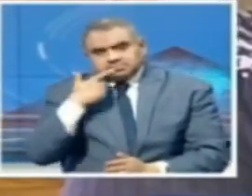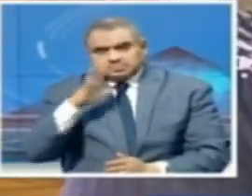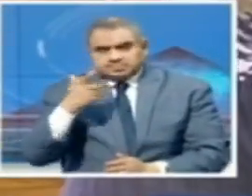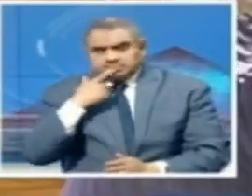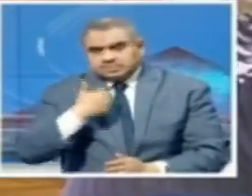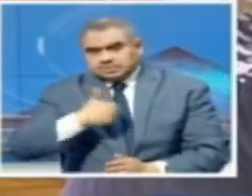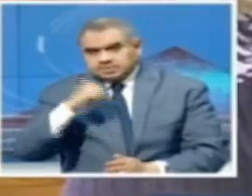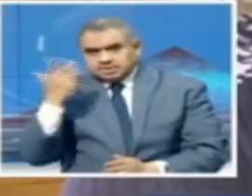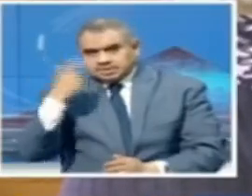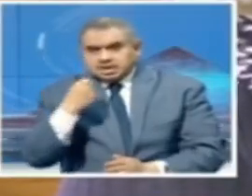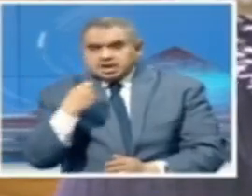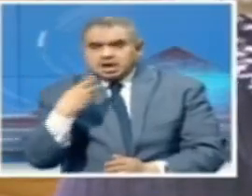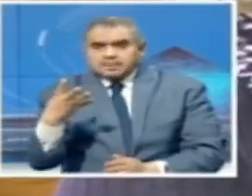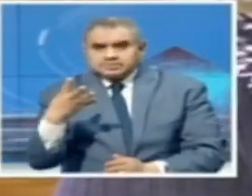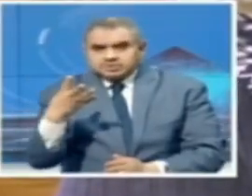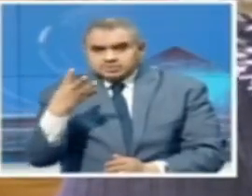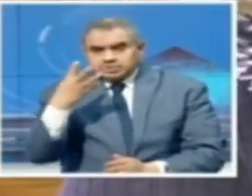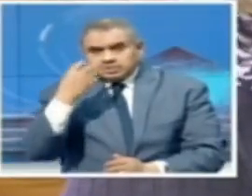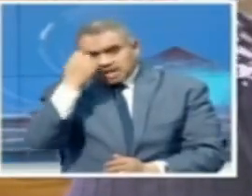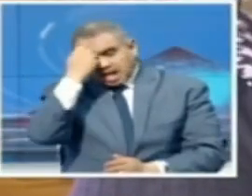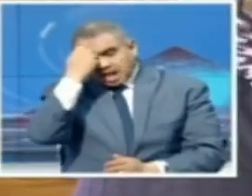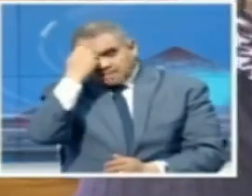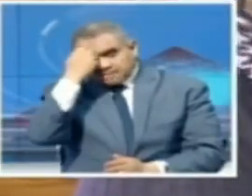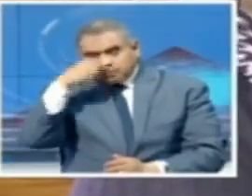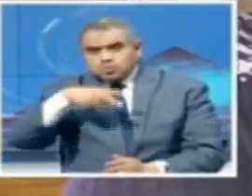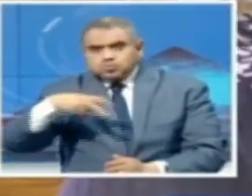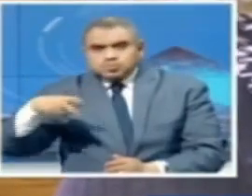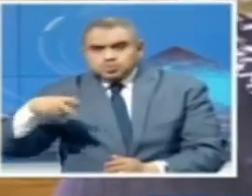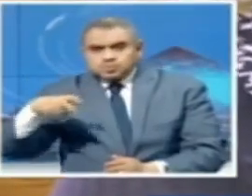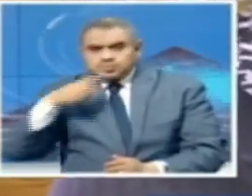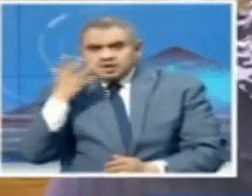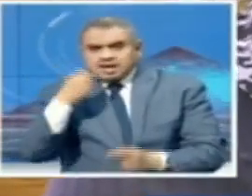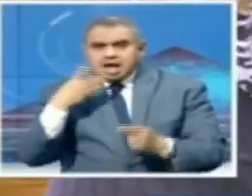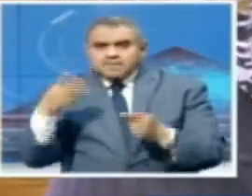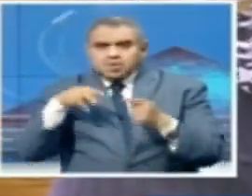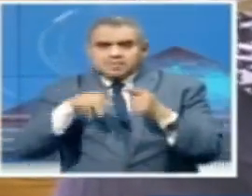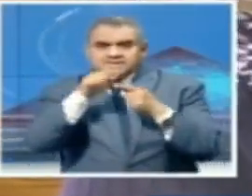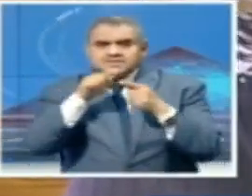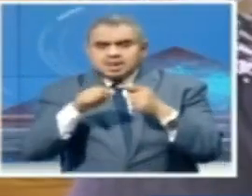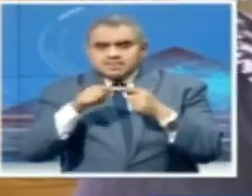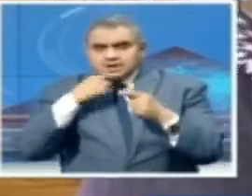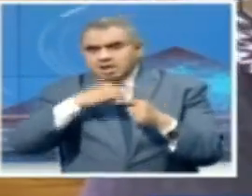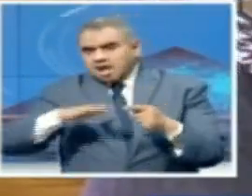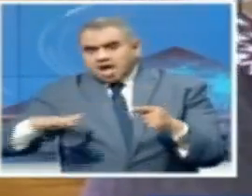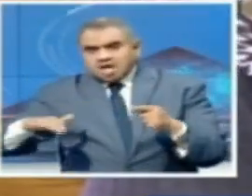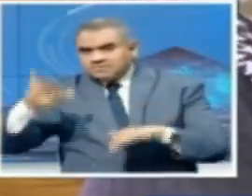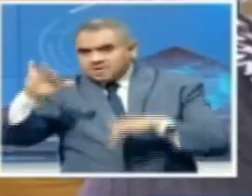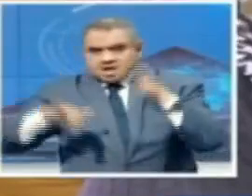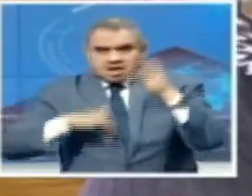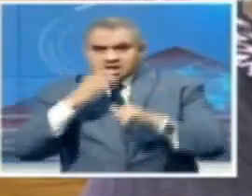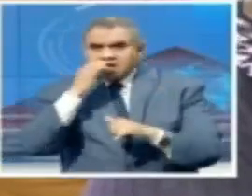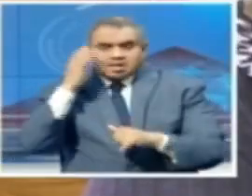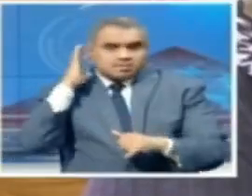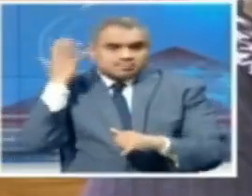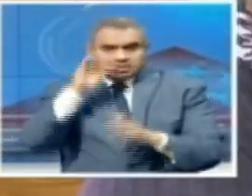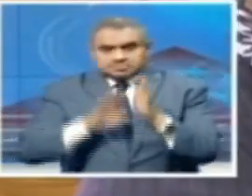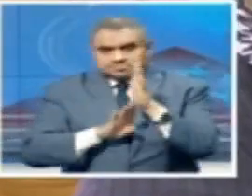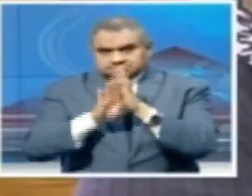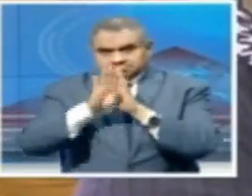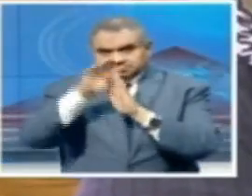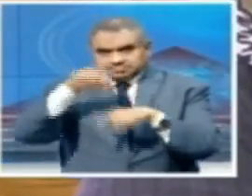امبارح 45800 بنسبة 84%، واحنا نعتبر من اعلى المناطق اللي حققت ان